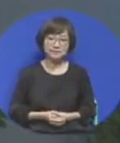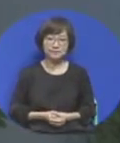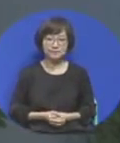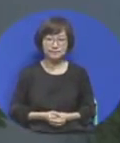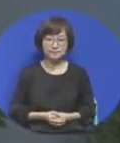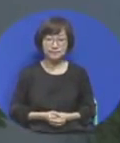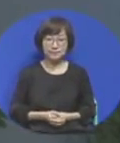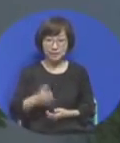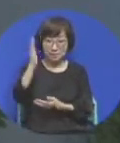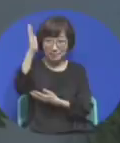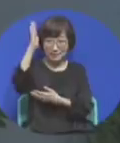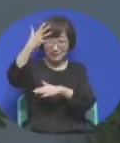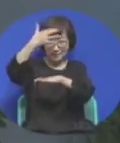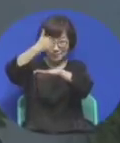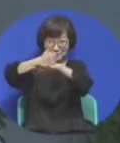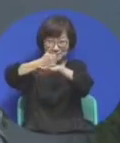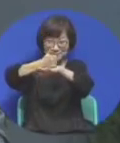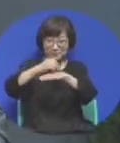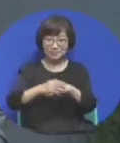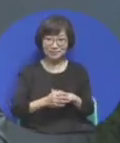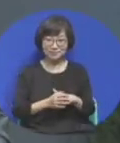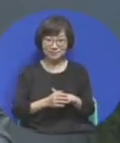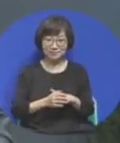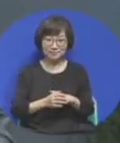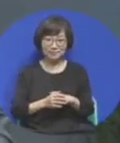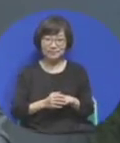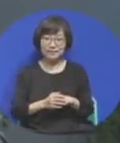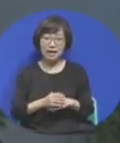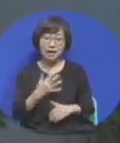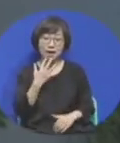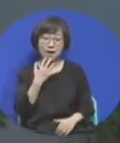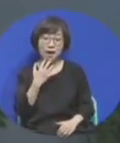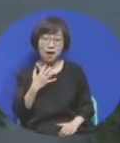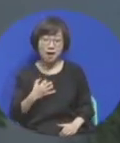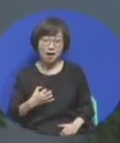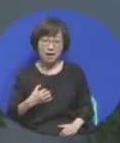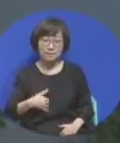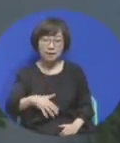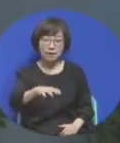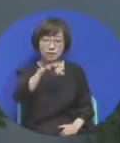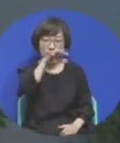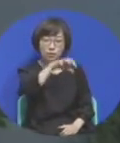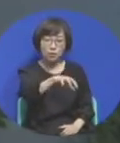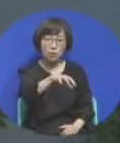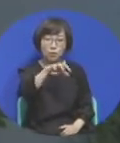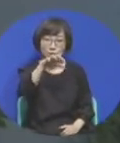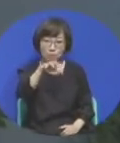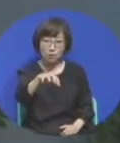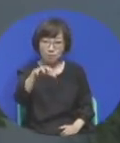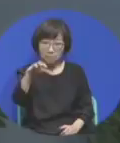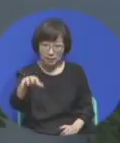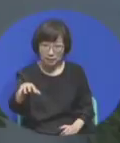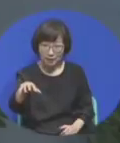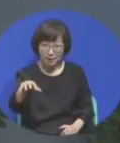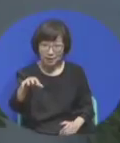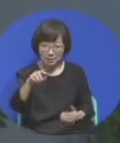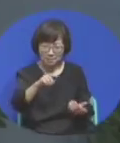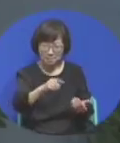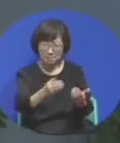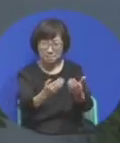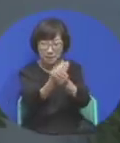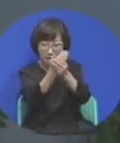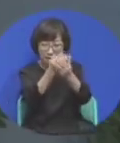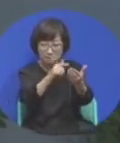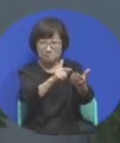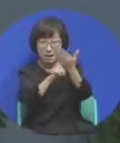people. 결론 맺겠습니다. I'll come to the conclusion of my words. 아브라함이 가는 곳마다 어떤 일이 났는가는 다음 주 좀 살펴보겠습니다. I'll speak